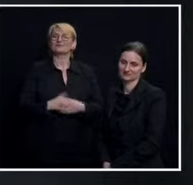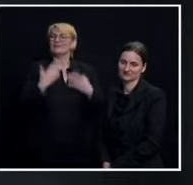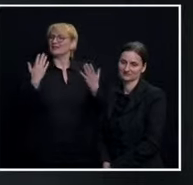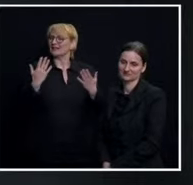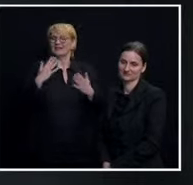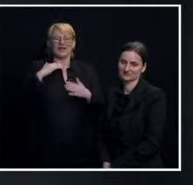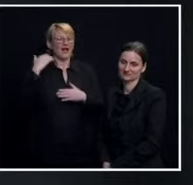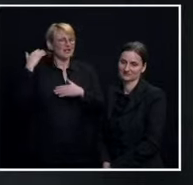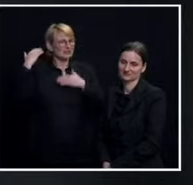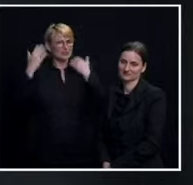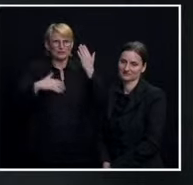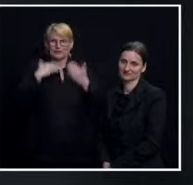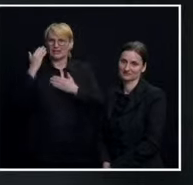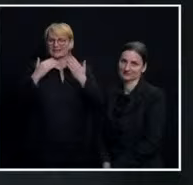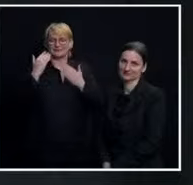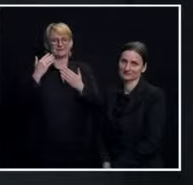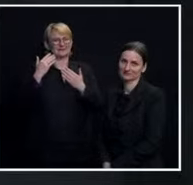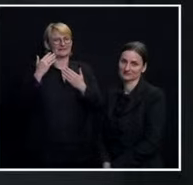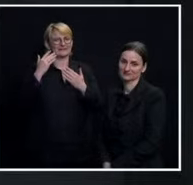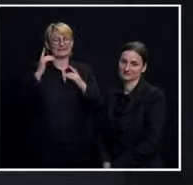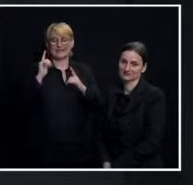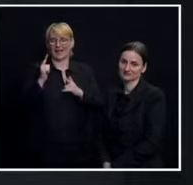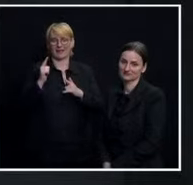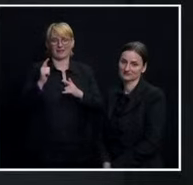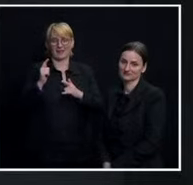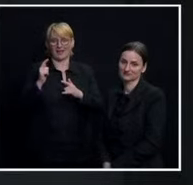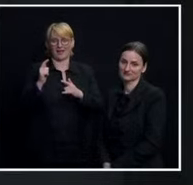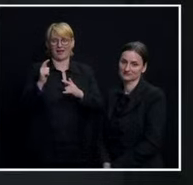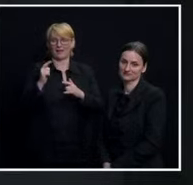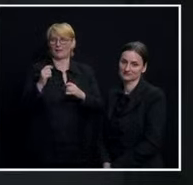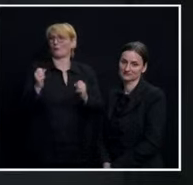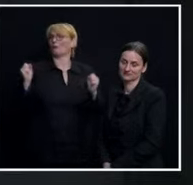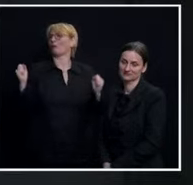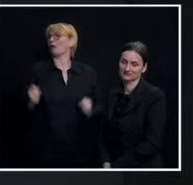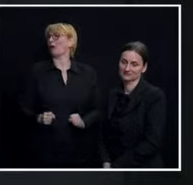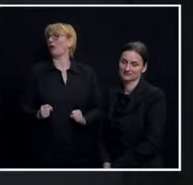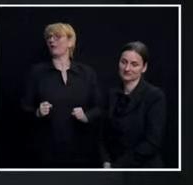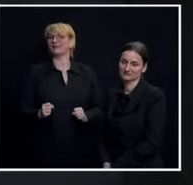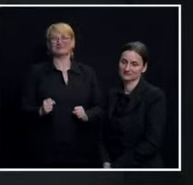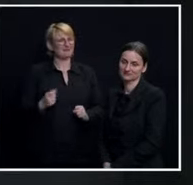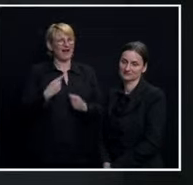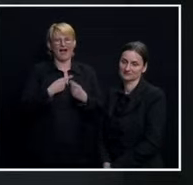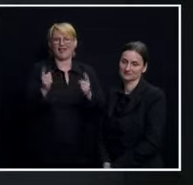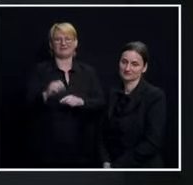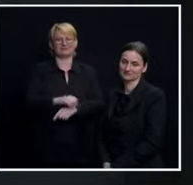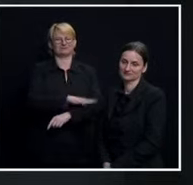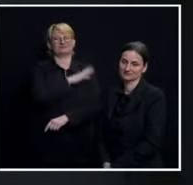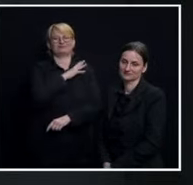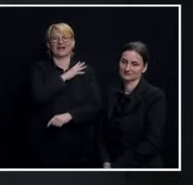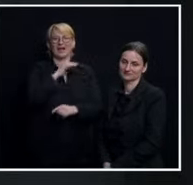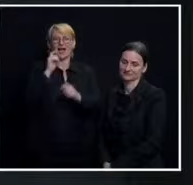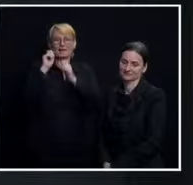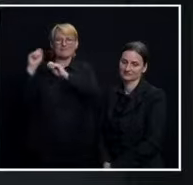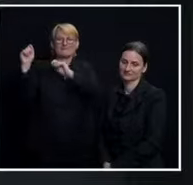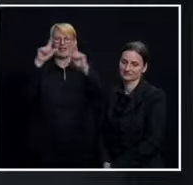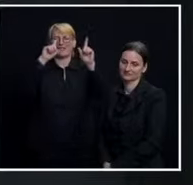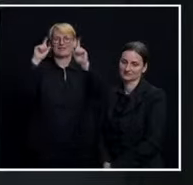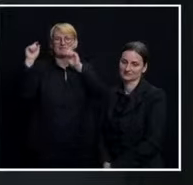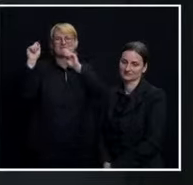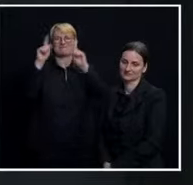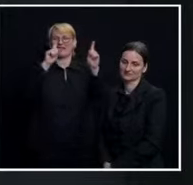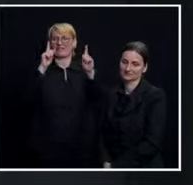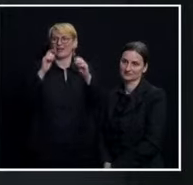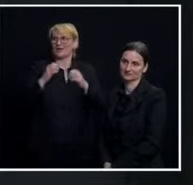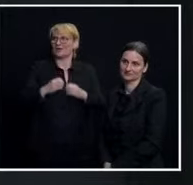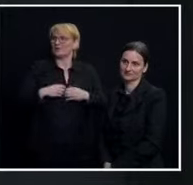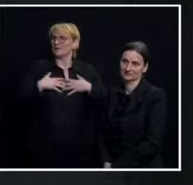alles Geschichten, die wirklich niemanden kalt lassen und die schrecklichen Bilder aus der damaligen Zeit eben auch nicht. Da regt sich was in einen.